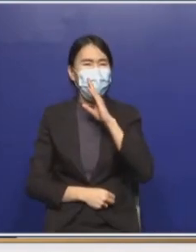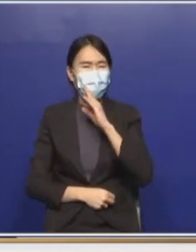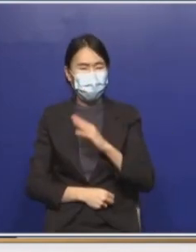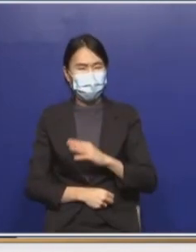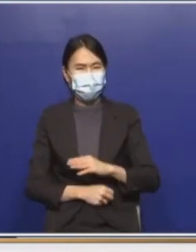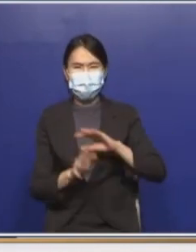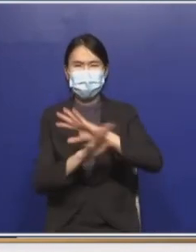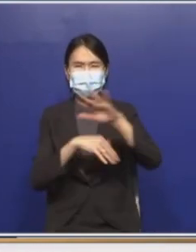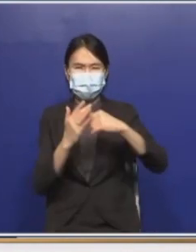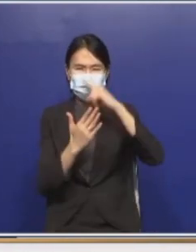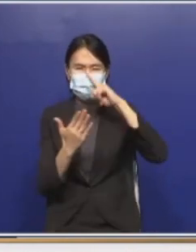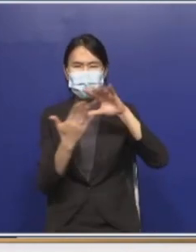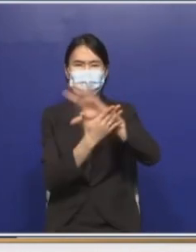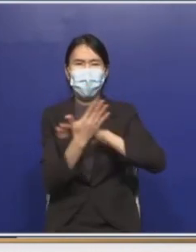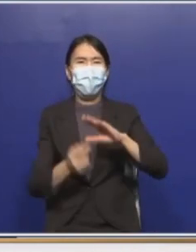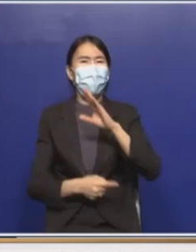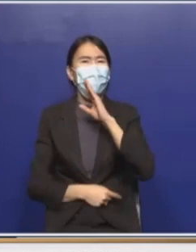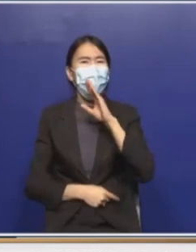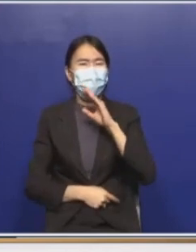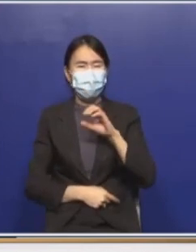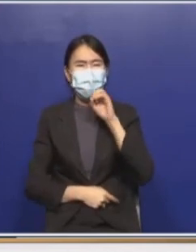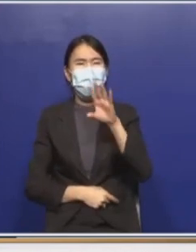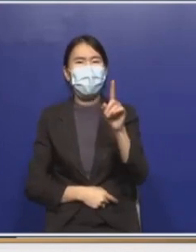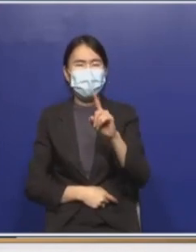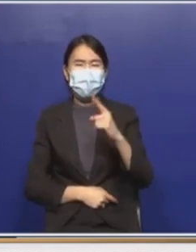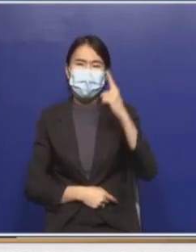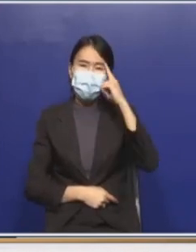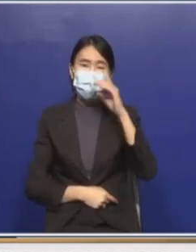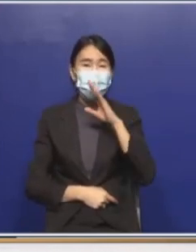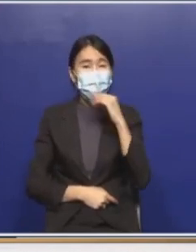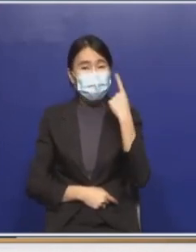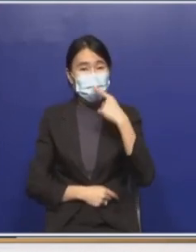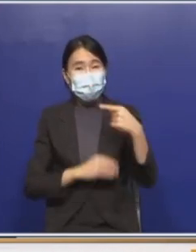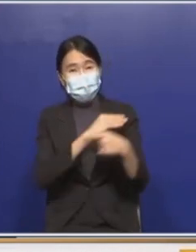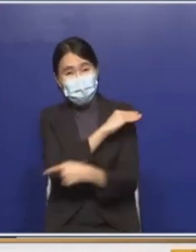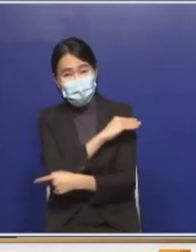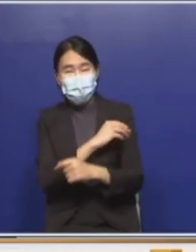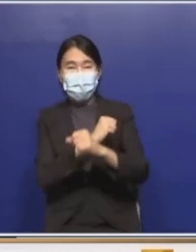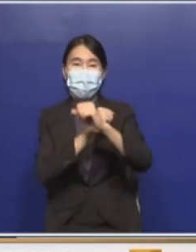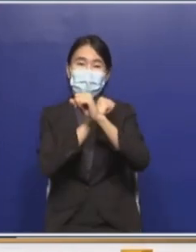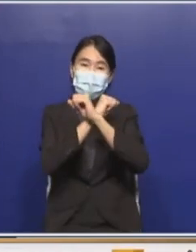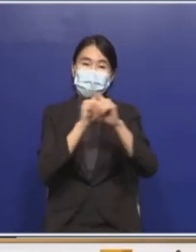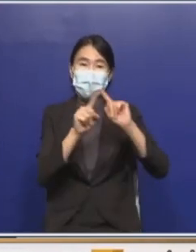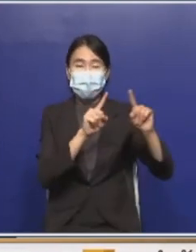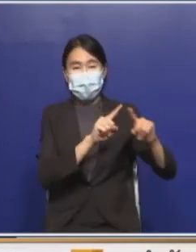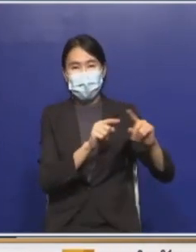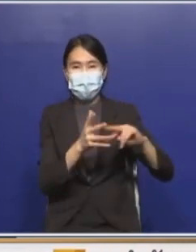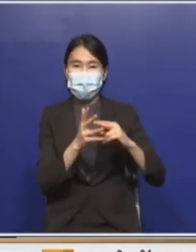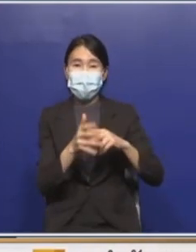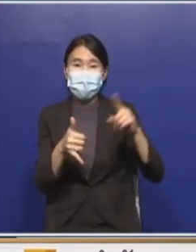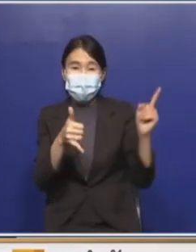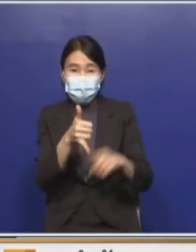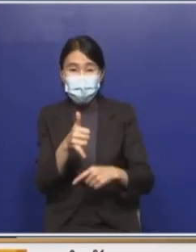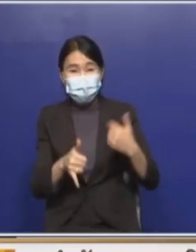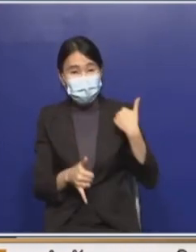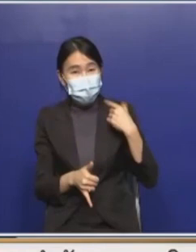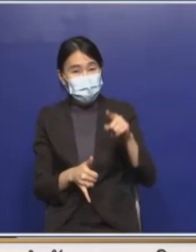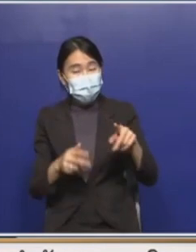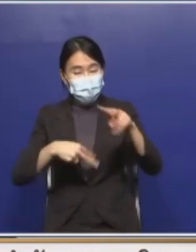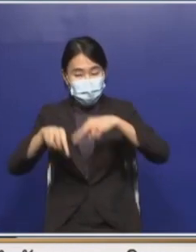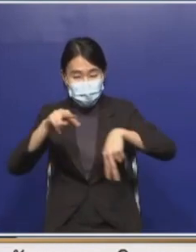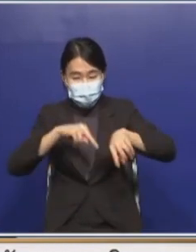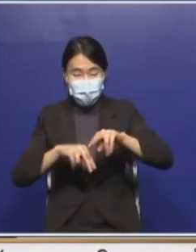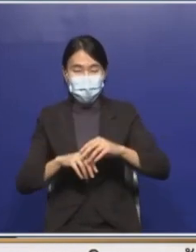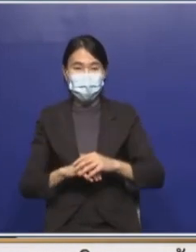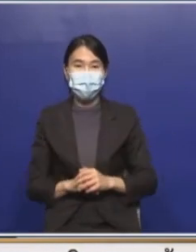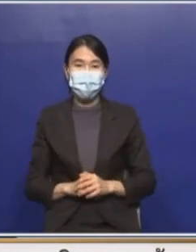นทั้งประเทศบอกว่าจะปราบคอร์รัปชันหน่วยงานต่างๆจะต้องตรวจสอบ